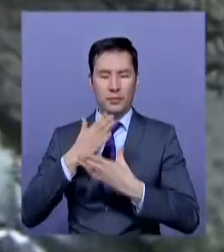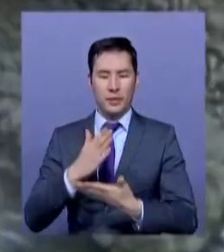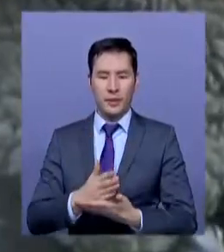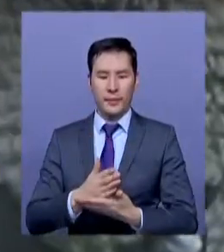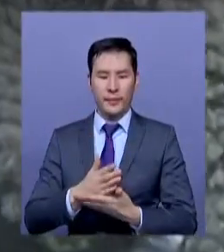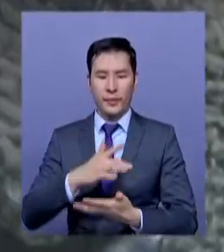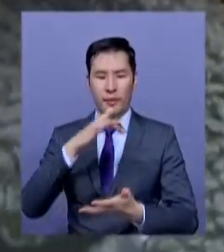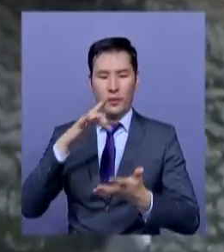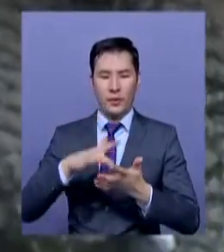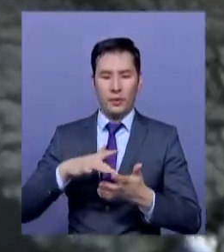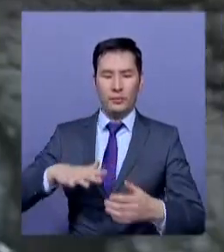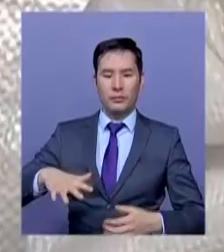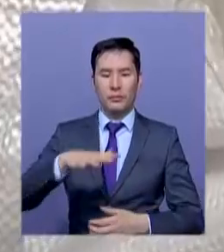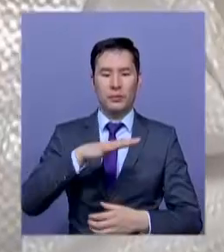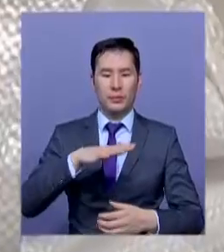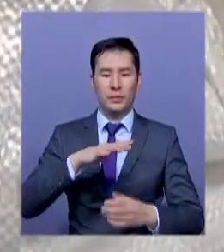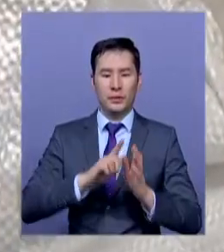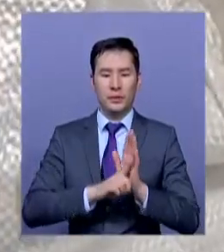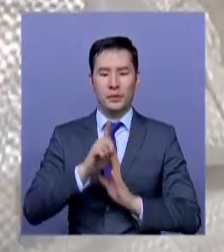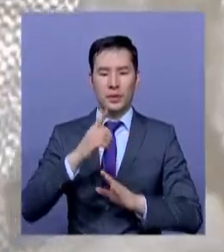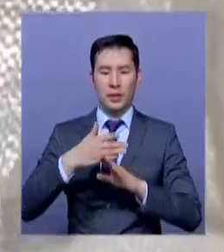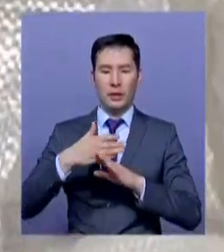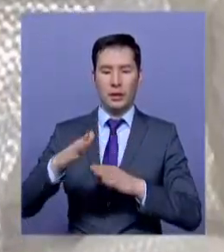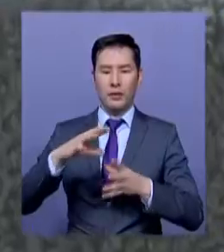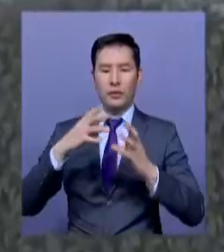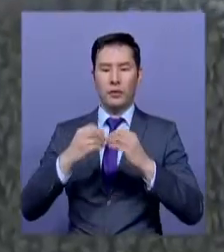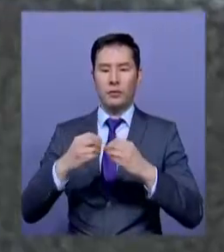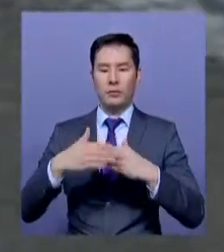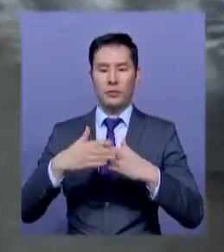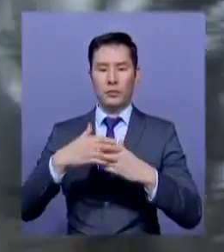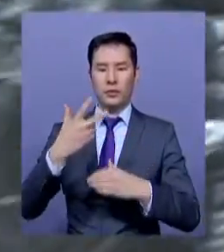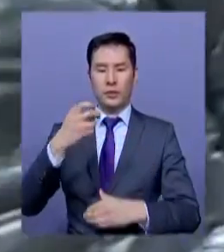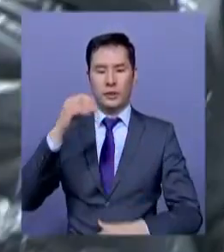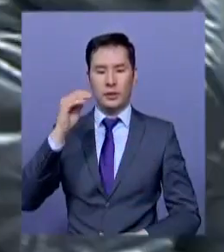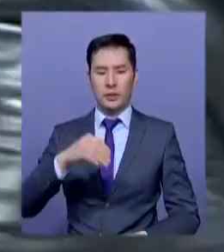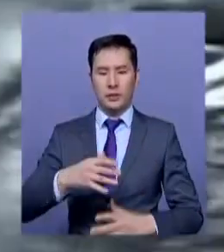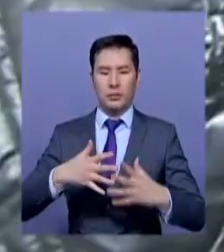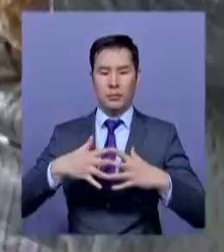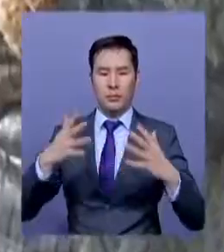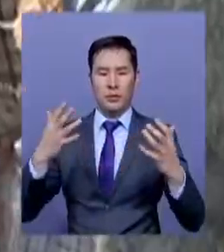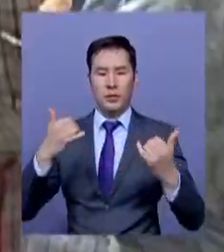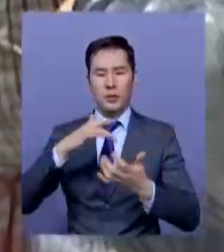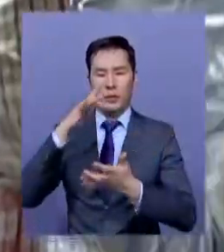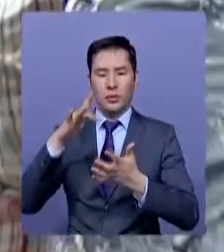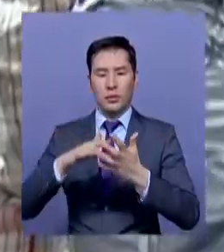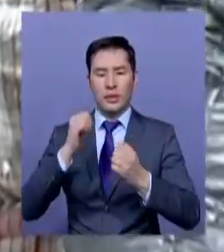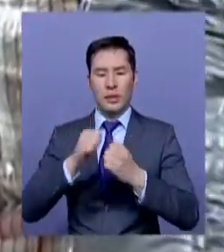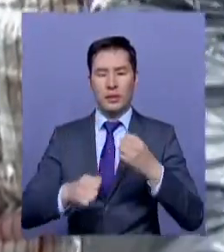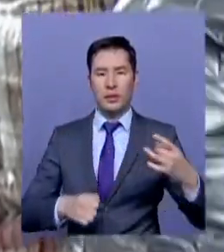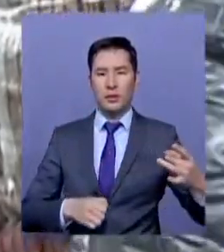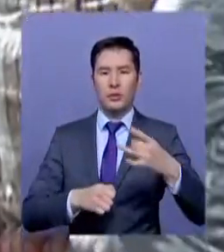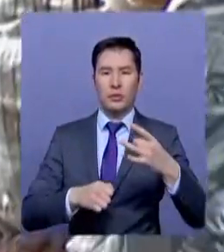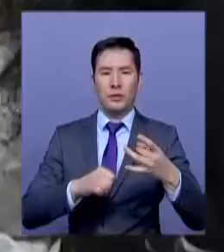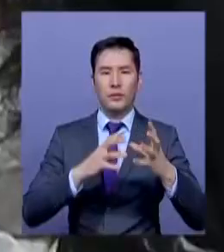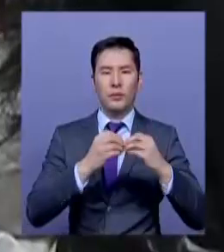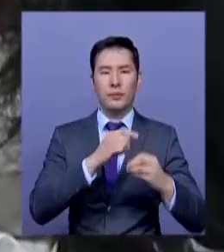Қалалық мемлекеттік активтер басқармасы бөлген заттардың жалпы саны 300 мыңнан асады. Қазір шаһардың барлық аудандары бойынша